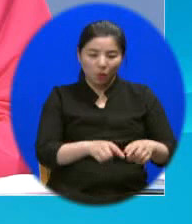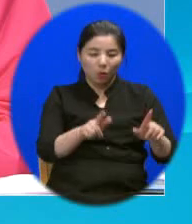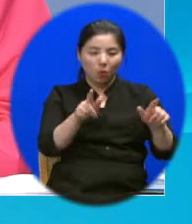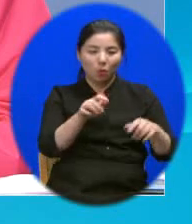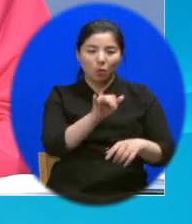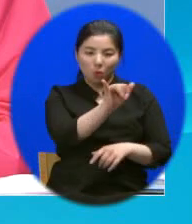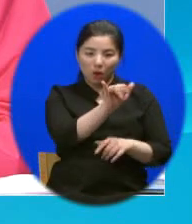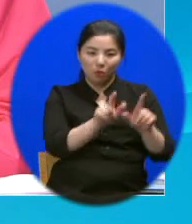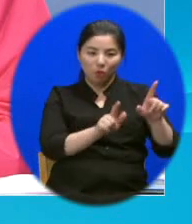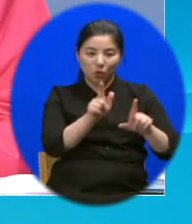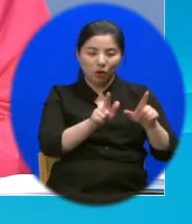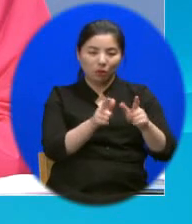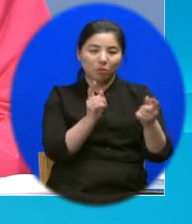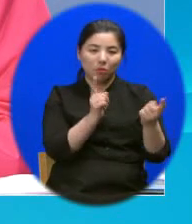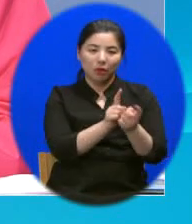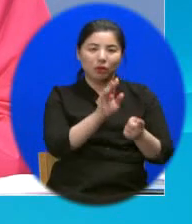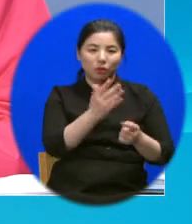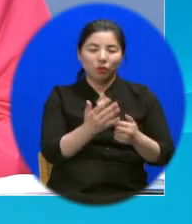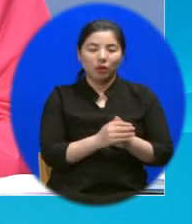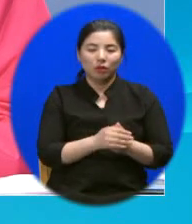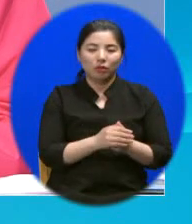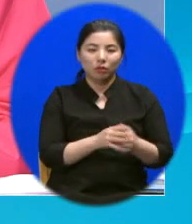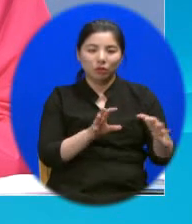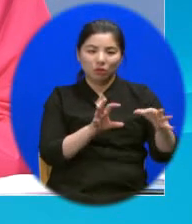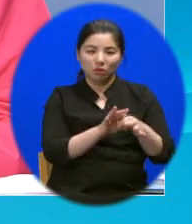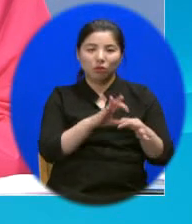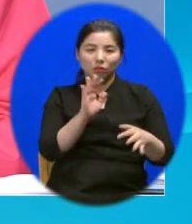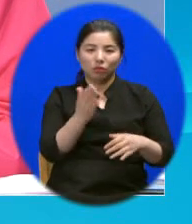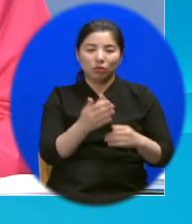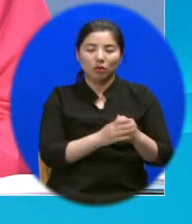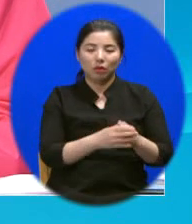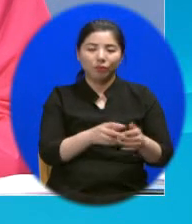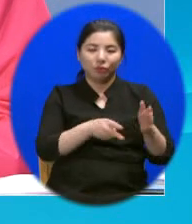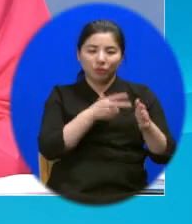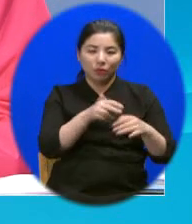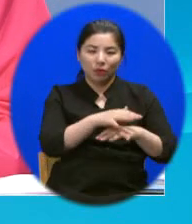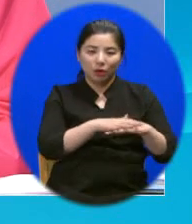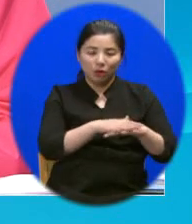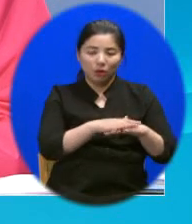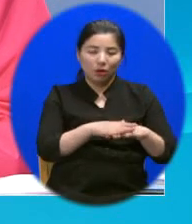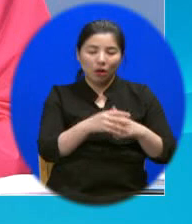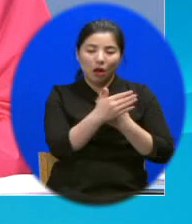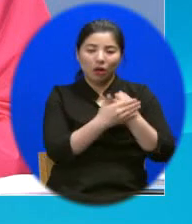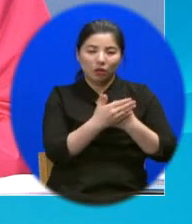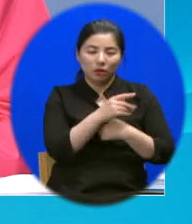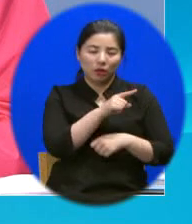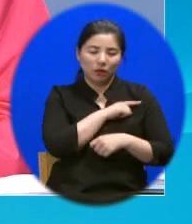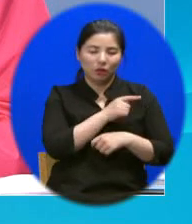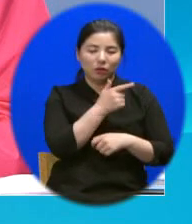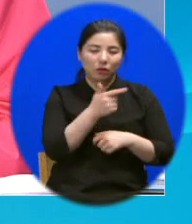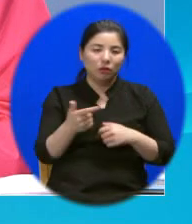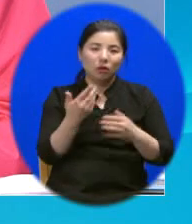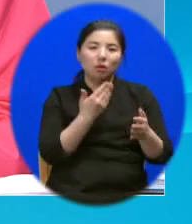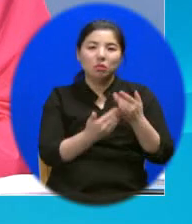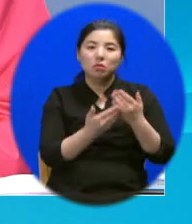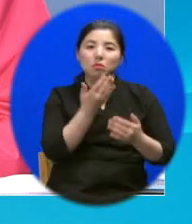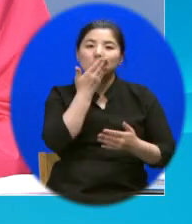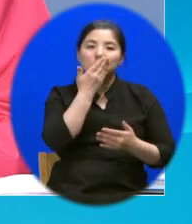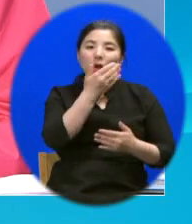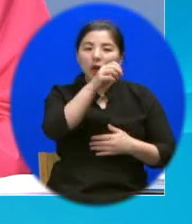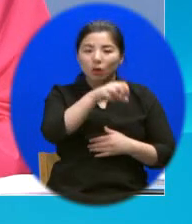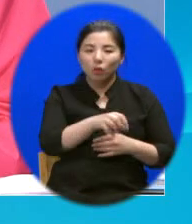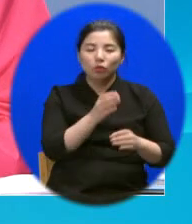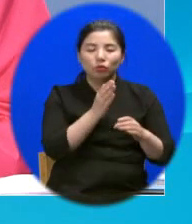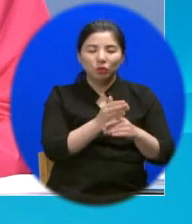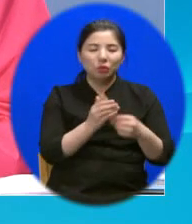정말 아 이철 도망 혜택을 가장 크게 누릴 수 있는 것이 바로 우리